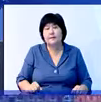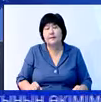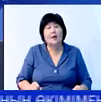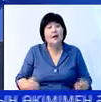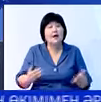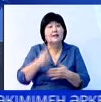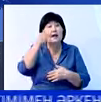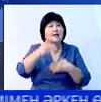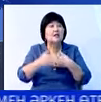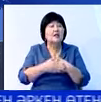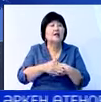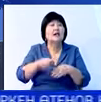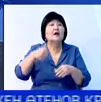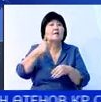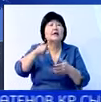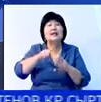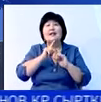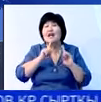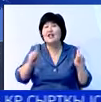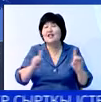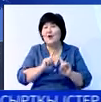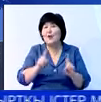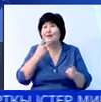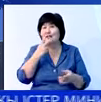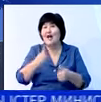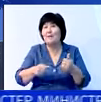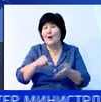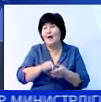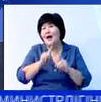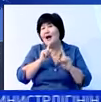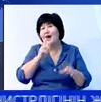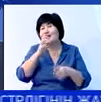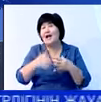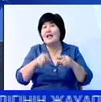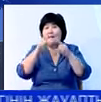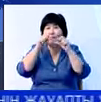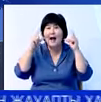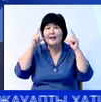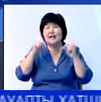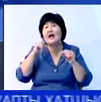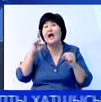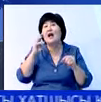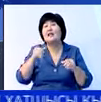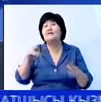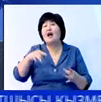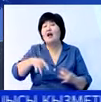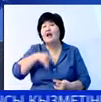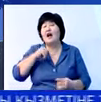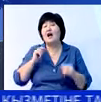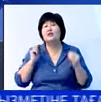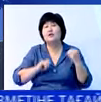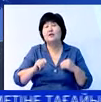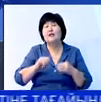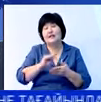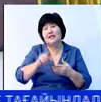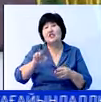Жаңа жыл қарсаңында бас шаһарымызда ерекше образдар байқауы болды. Ғажайып әлем маскалары деп аталған карнавалдық костюмдер шарасынан тілші